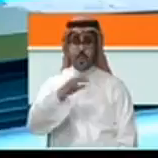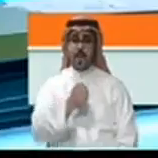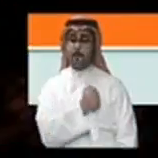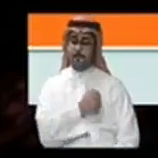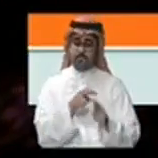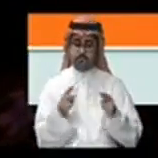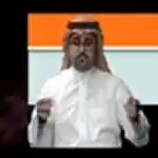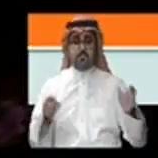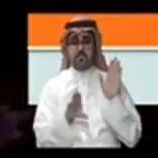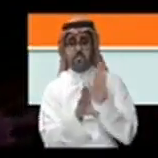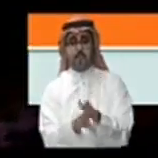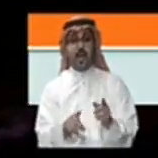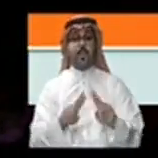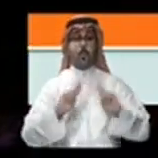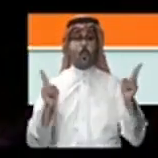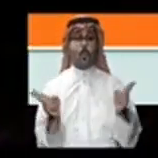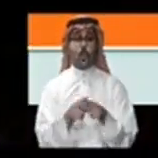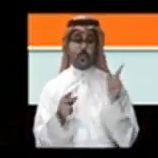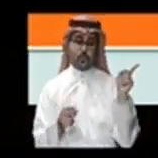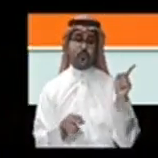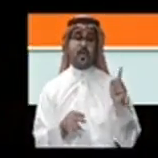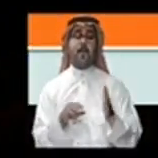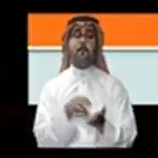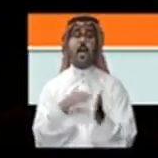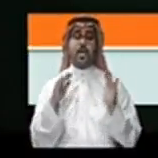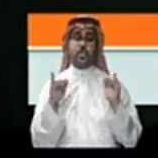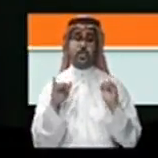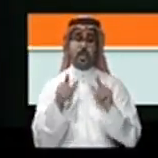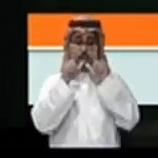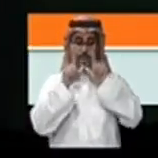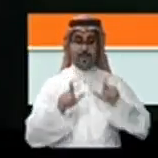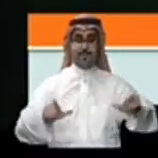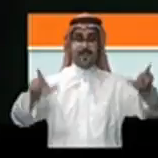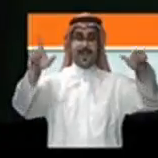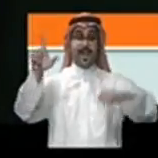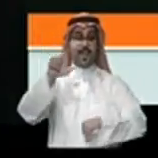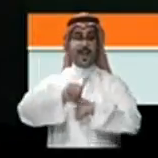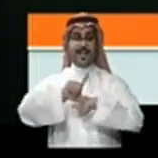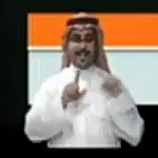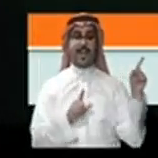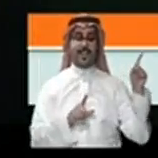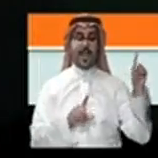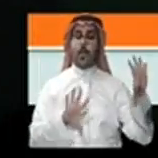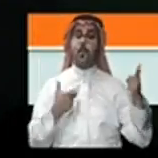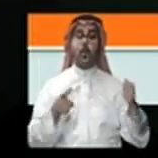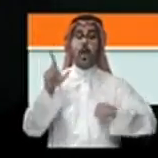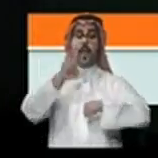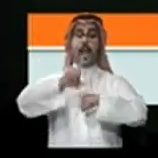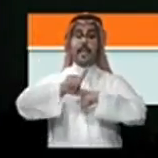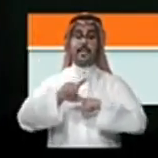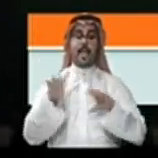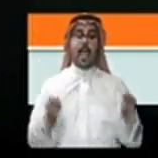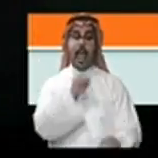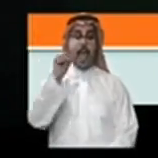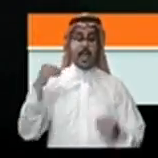جاء ذلك خلال مؤتمر صحفي بمحافظة جدة أعلن خلاله سمو رئيس مجلس إدارة الهيئة العامة للرياضة